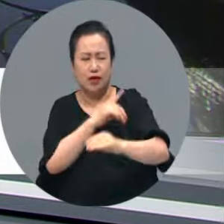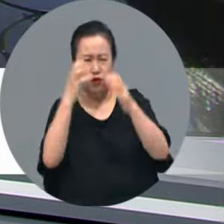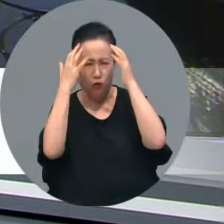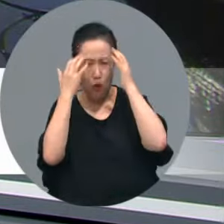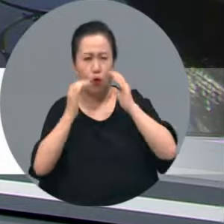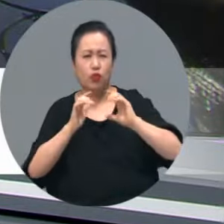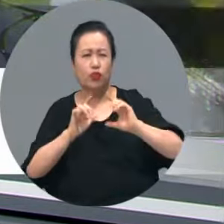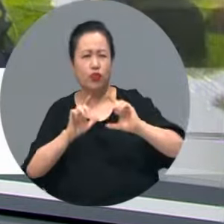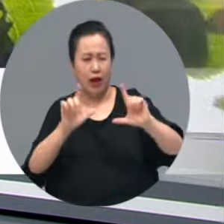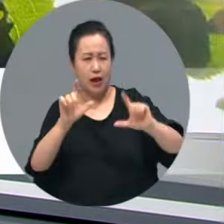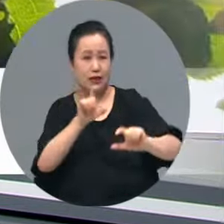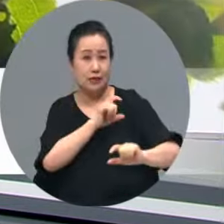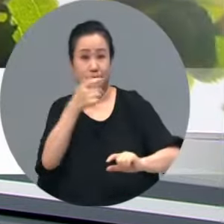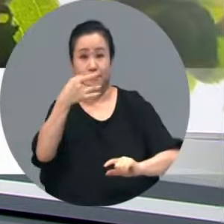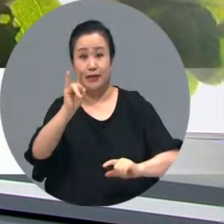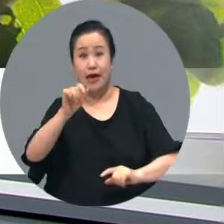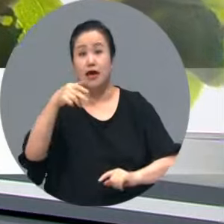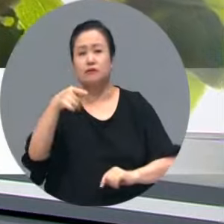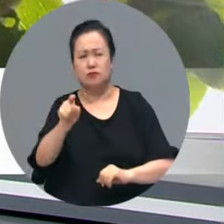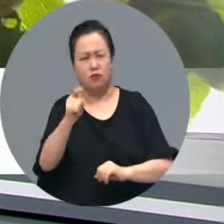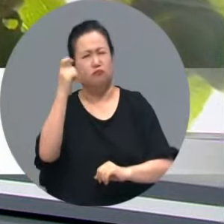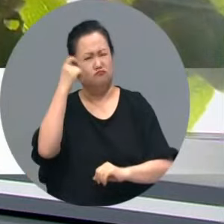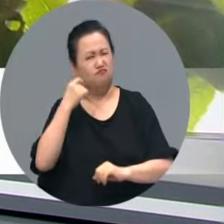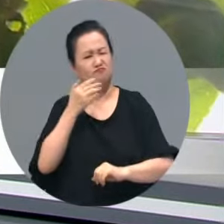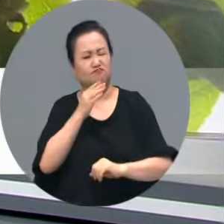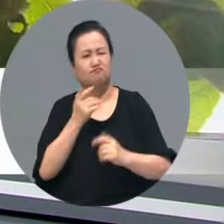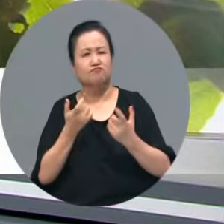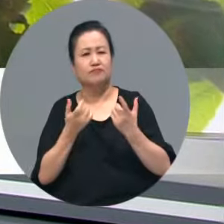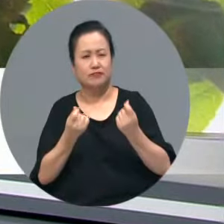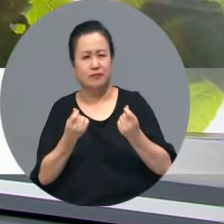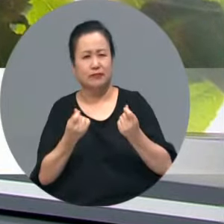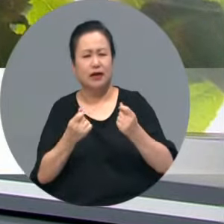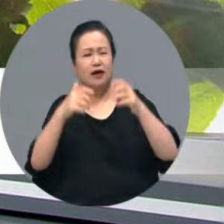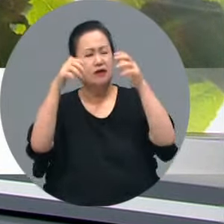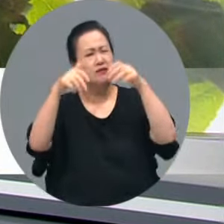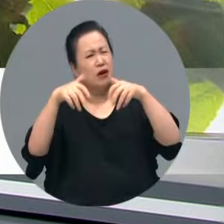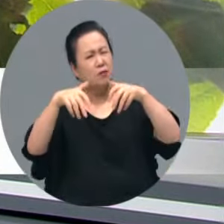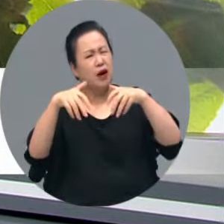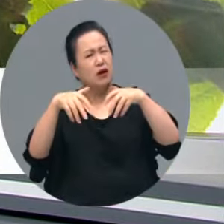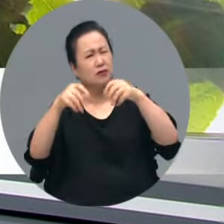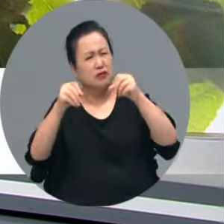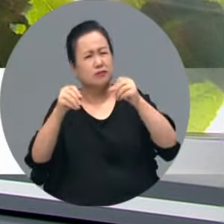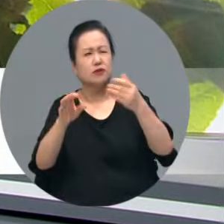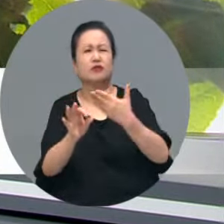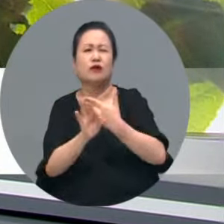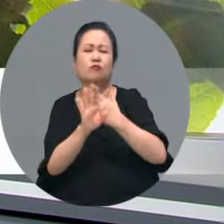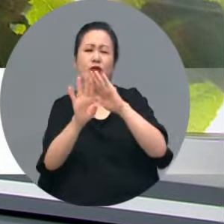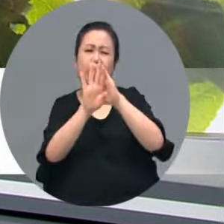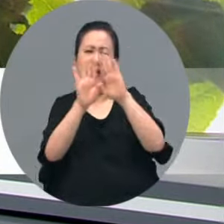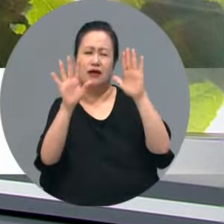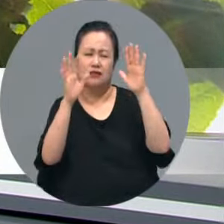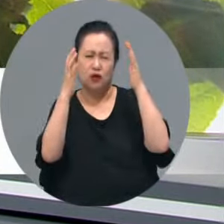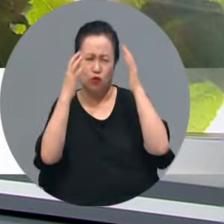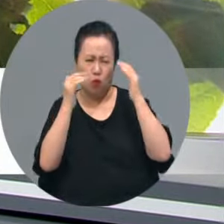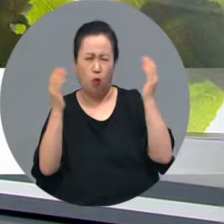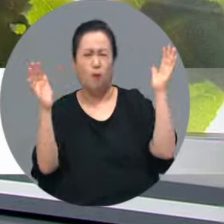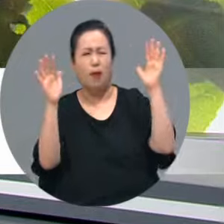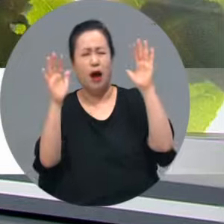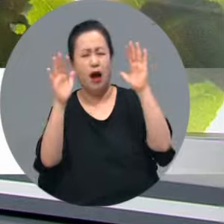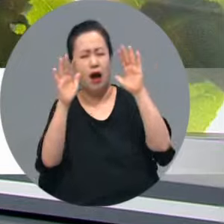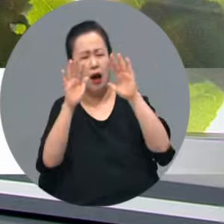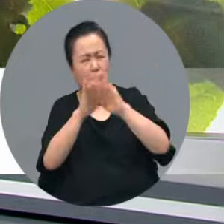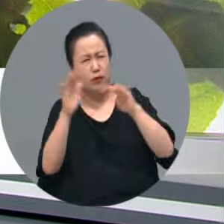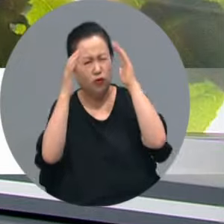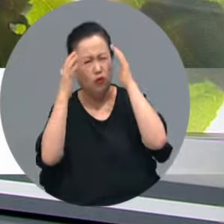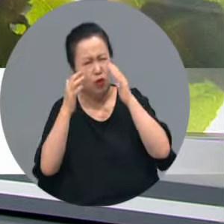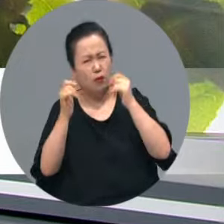가장 더운 날이라는 절기 대설을 실감했습니다. 사실상 장마가 끝나면서 당분간 낮에는 폭염, 밤에는